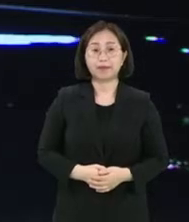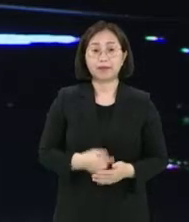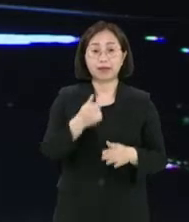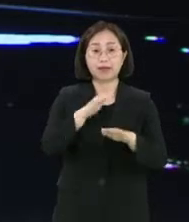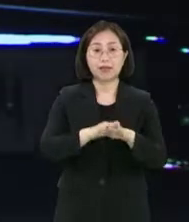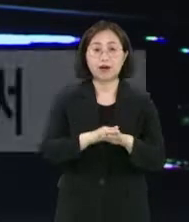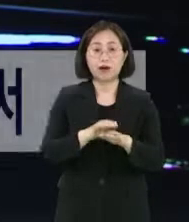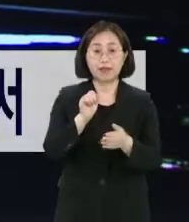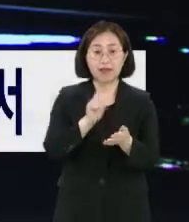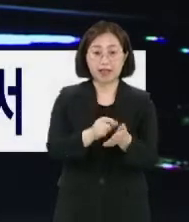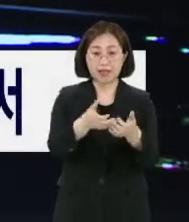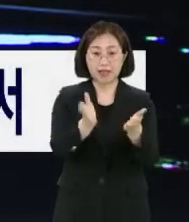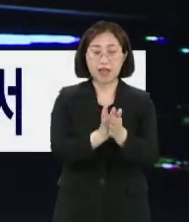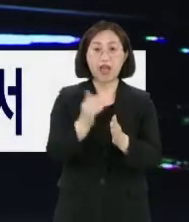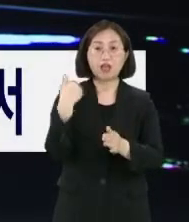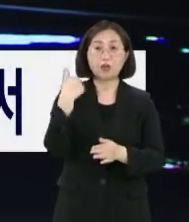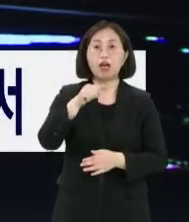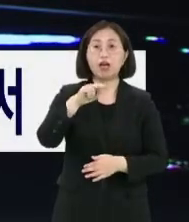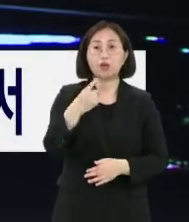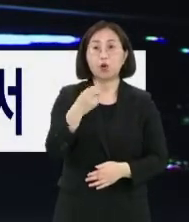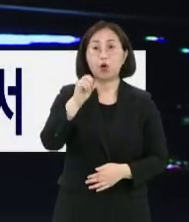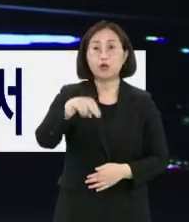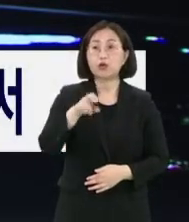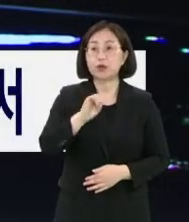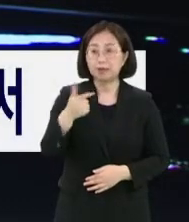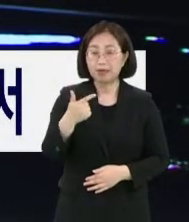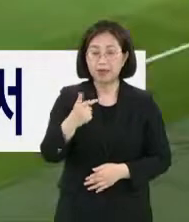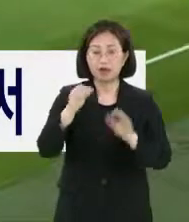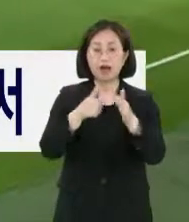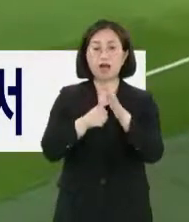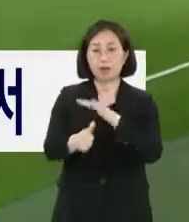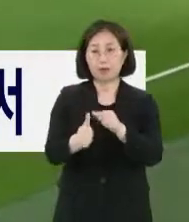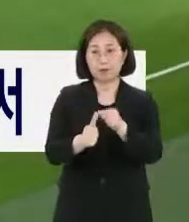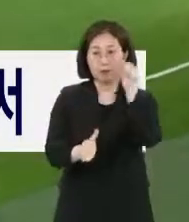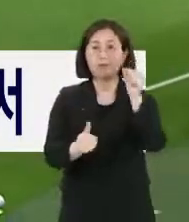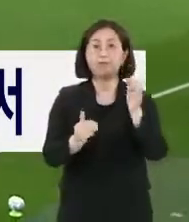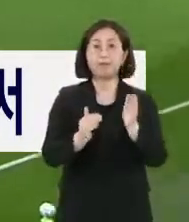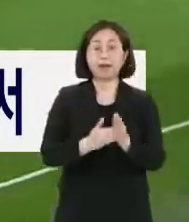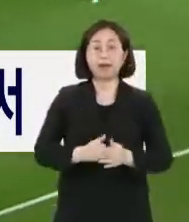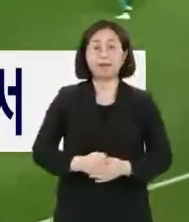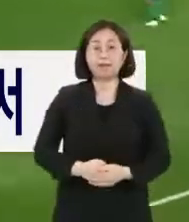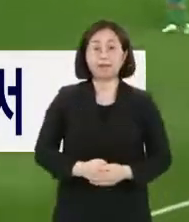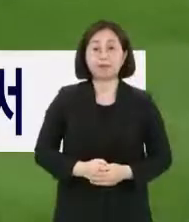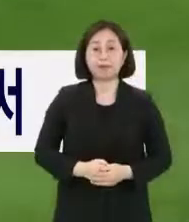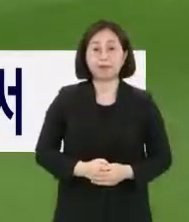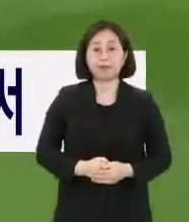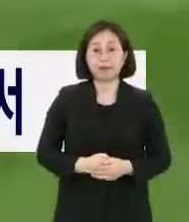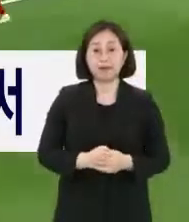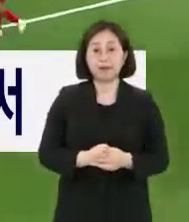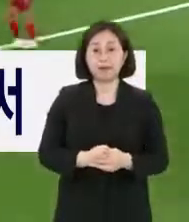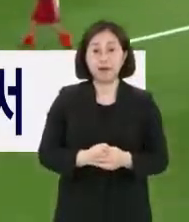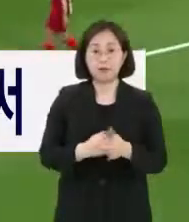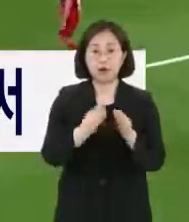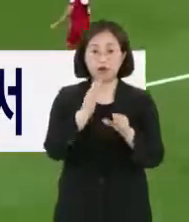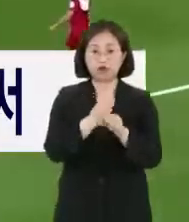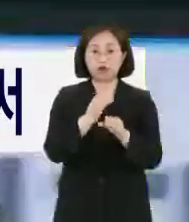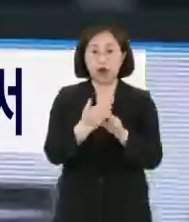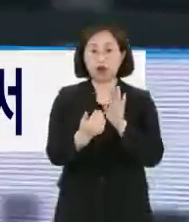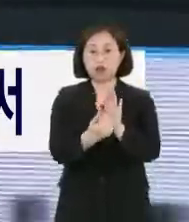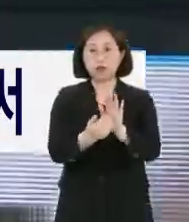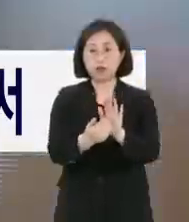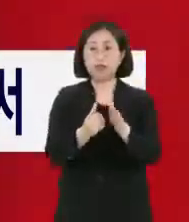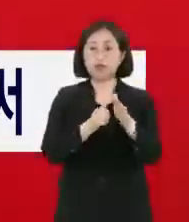대전 하나시티즌의 주장 조유민이 대한민국 축구대표팀에 처음으로 발탁됐습니다. 이번 시즌 중앙 수비수로